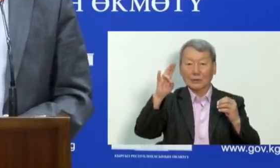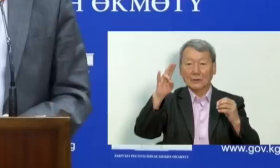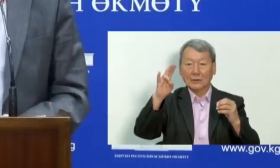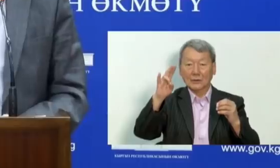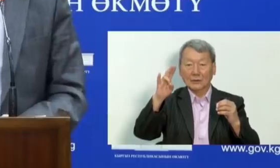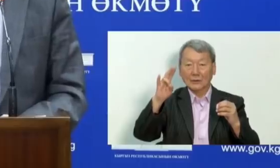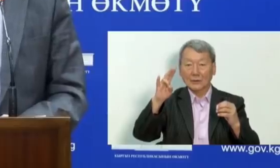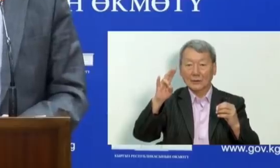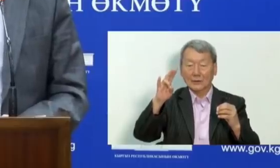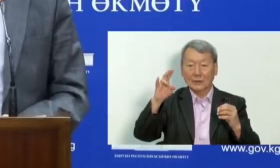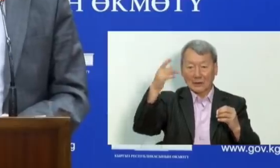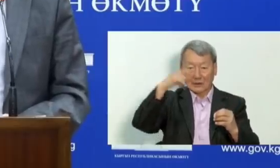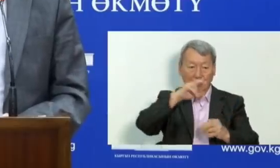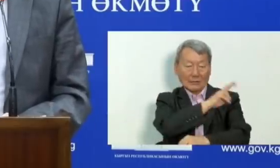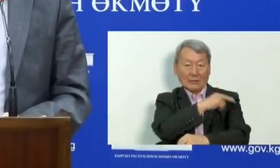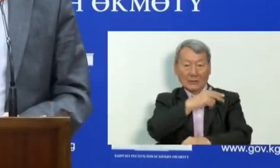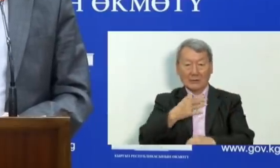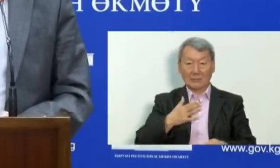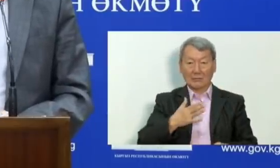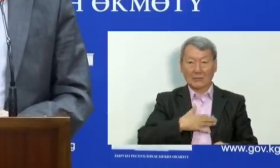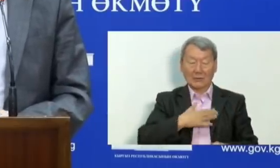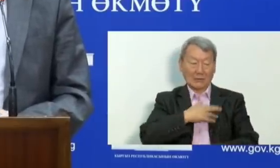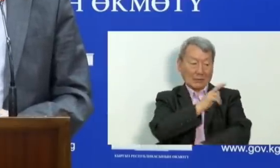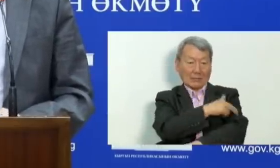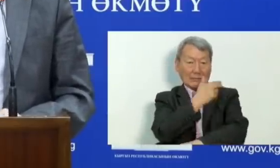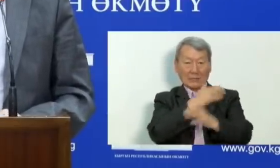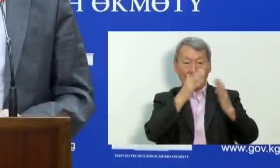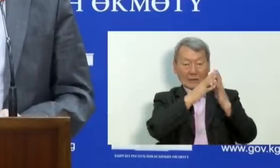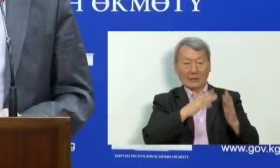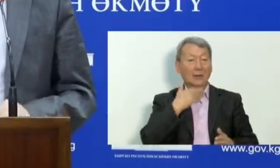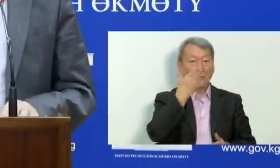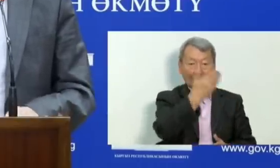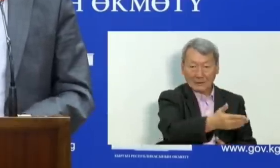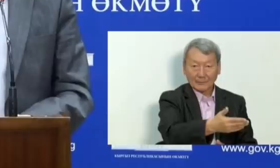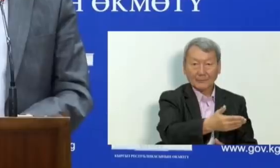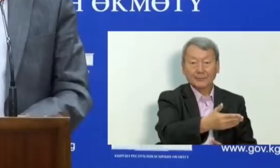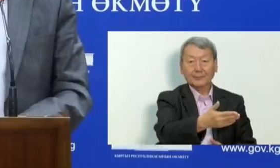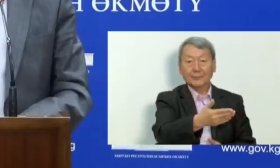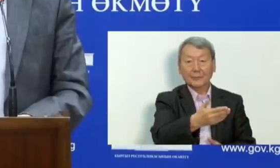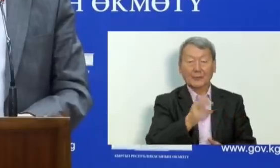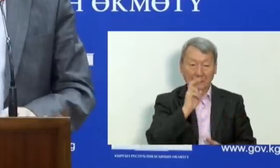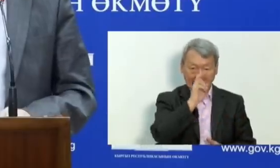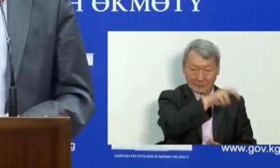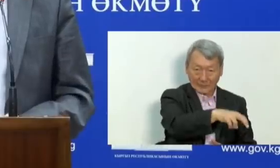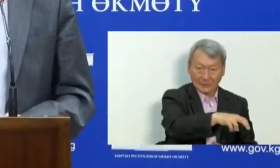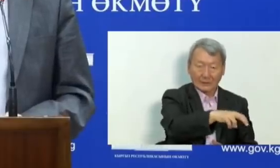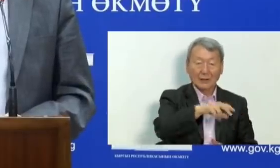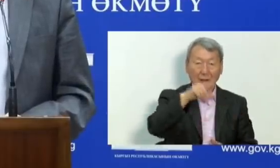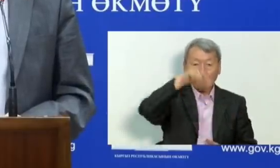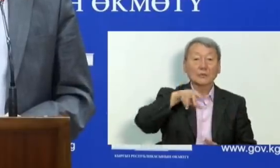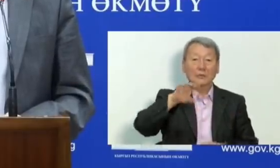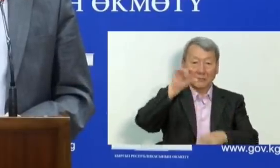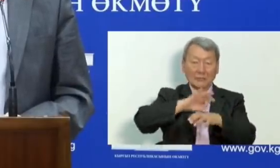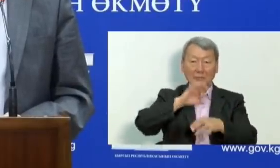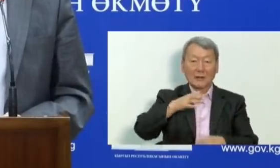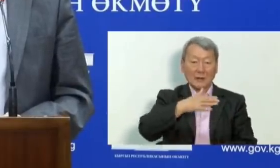келип дарыканага, биздин ооруканага келип кайрылган. Ушул